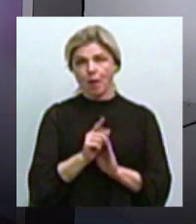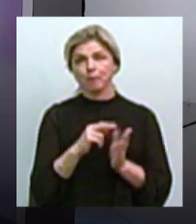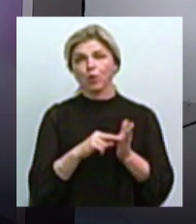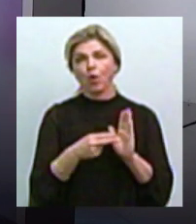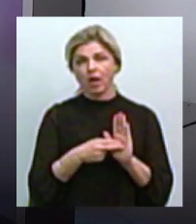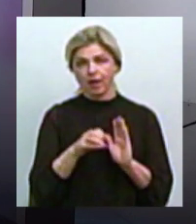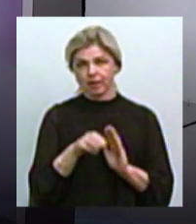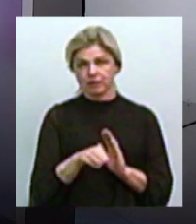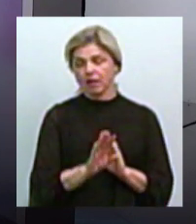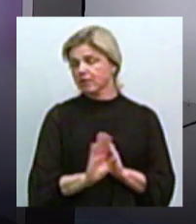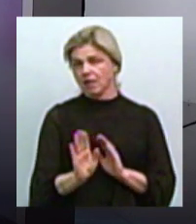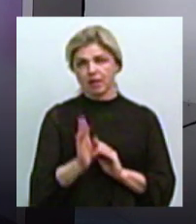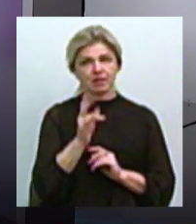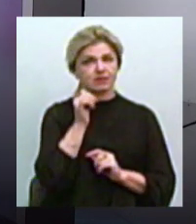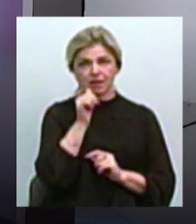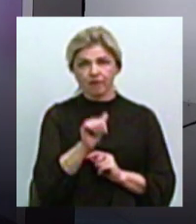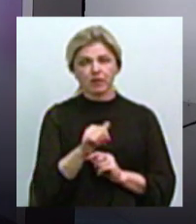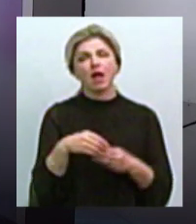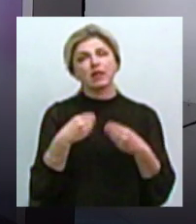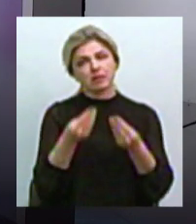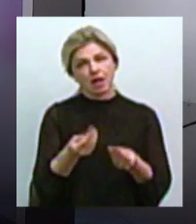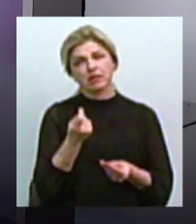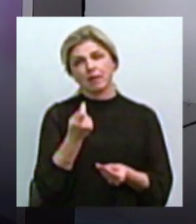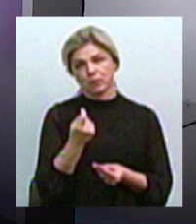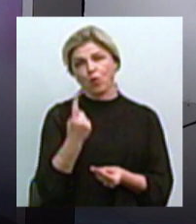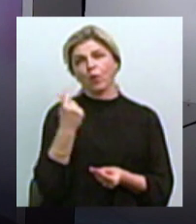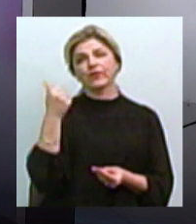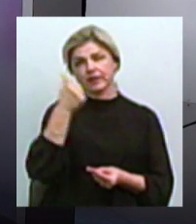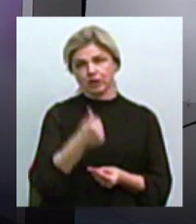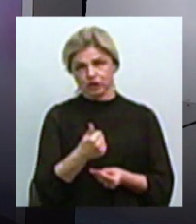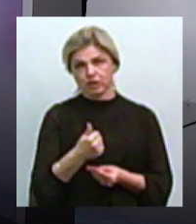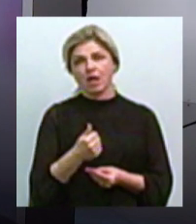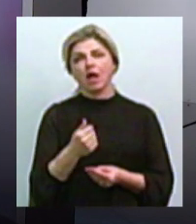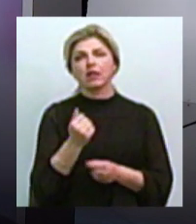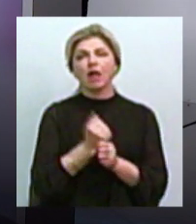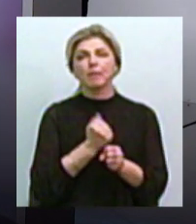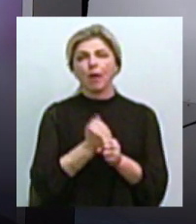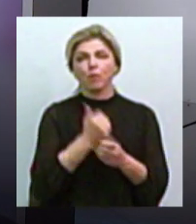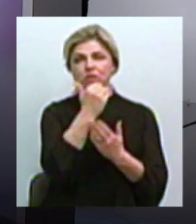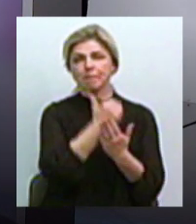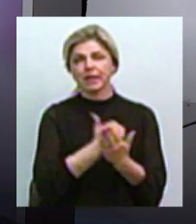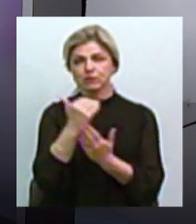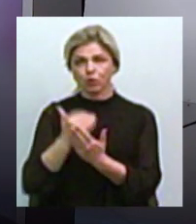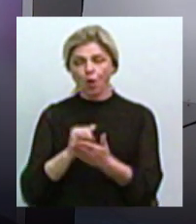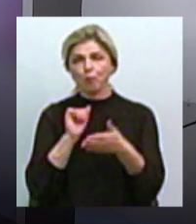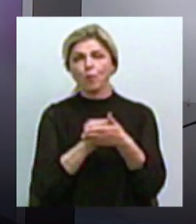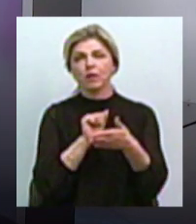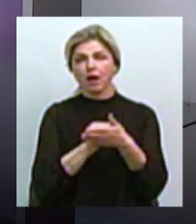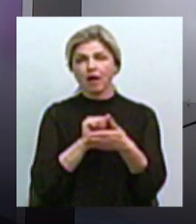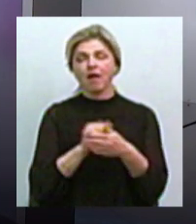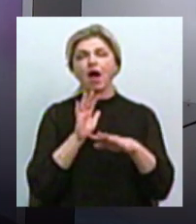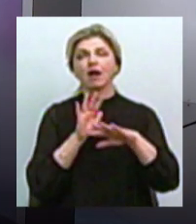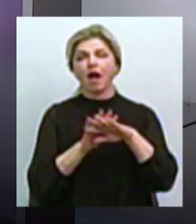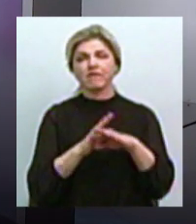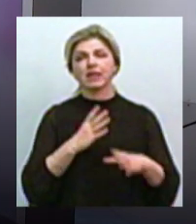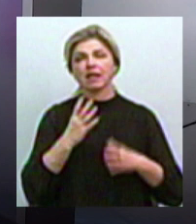ні, вчора... завтра ми даємо немножечко время, це приблизно неділя. А, тиждень. Ми повинні обробити списки, опублікувати їх, опублікувати графік тренінгів,